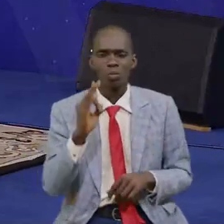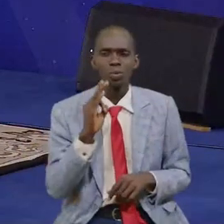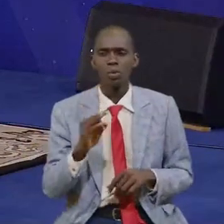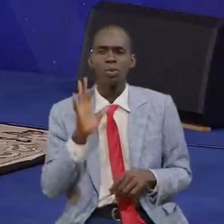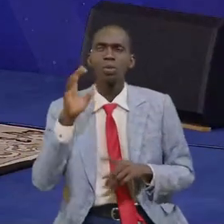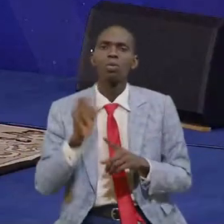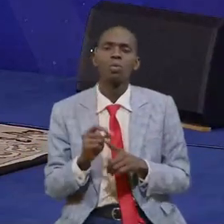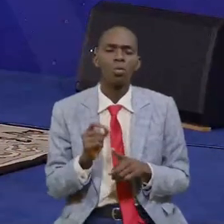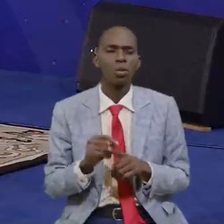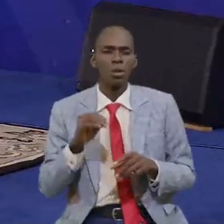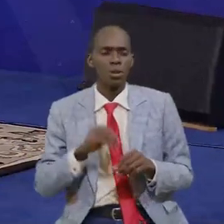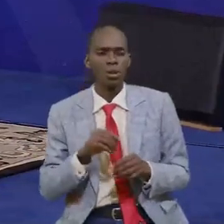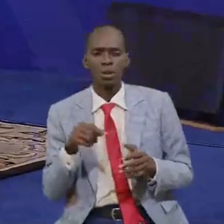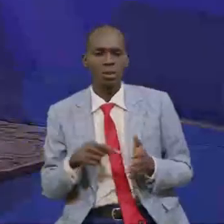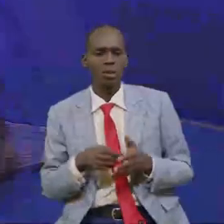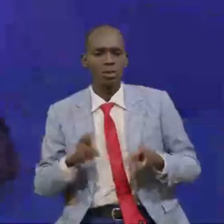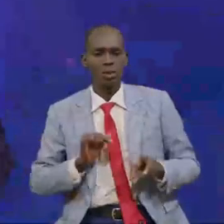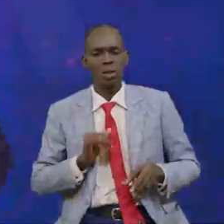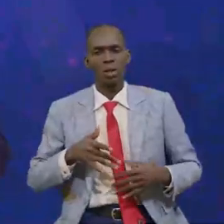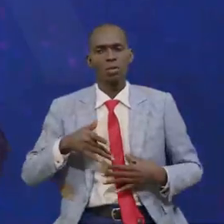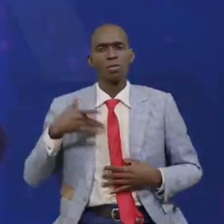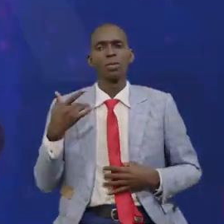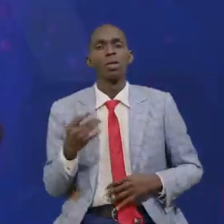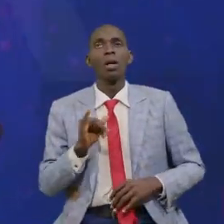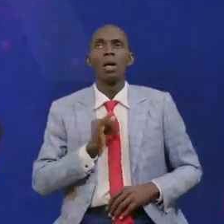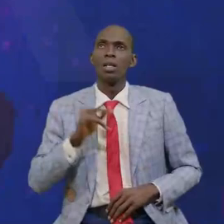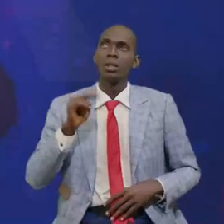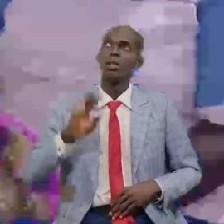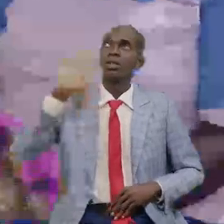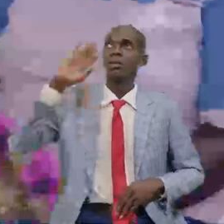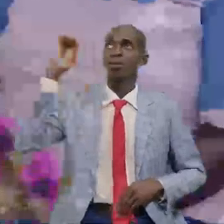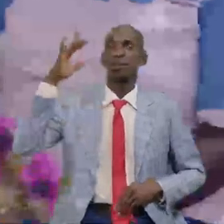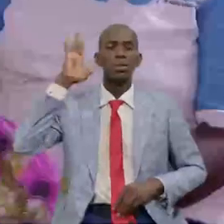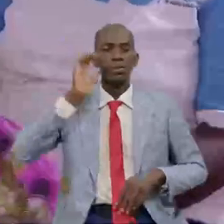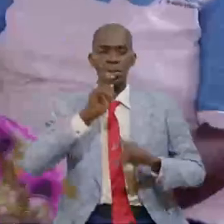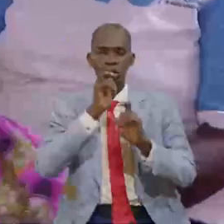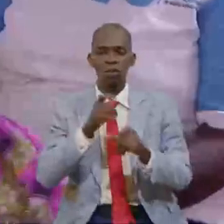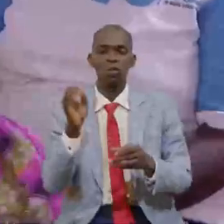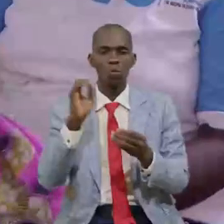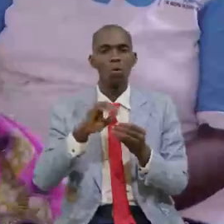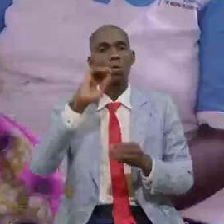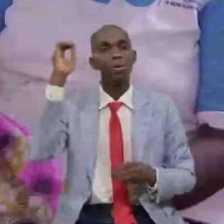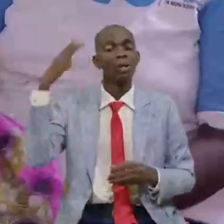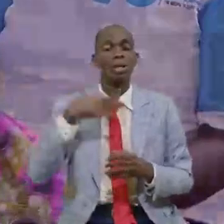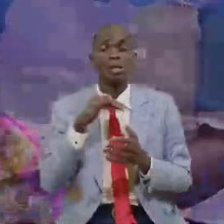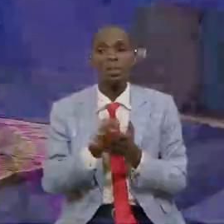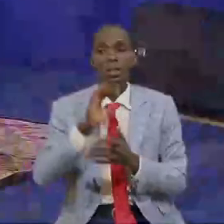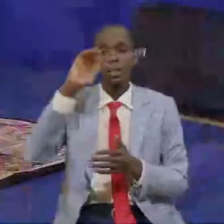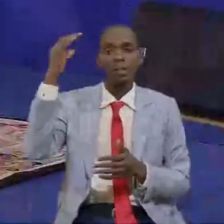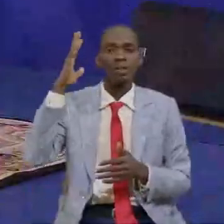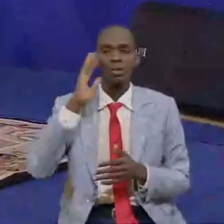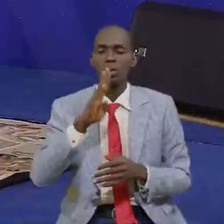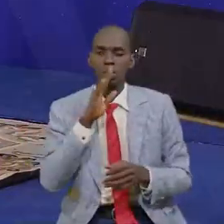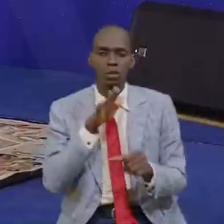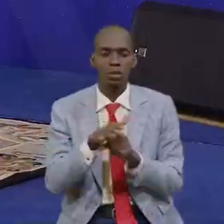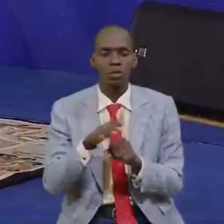ces paroles dures que je leur adresse. J'ai besoin de la grâce et il te donnera plus de grâce. Et cette grâce sera suffisante pour